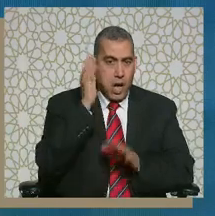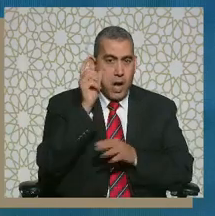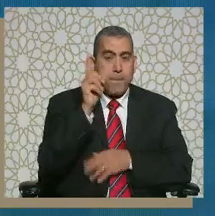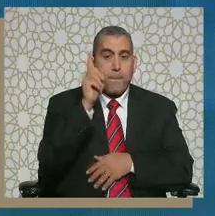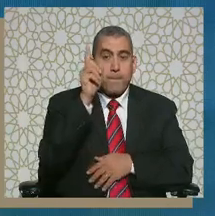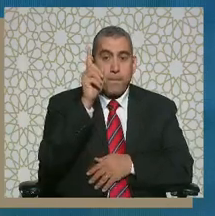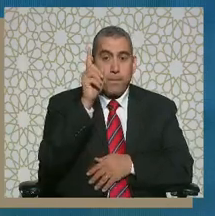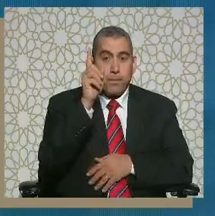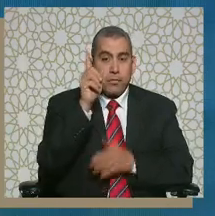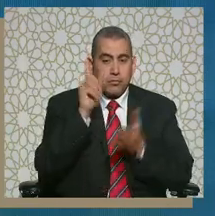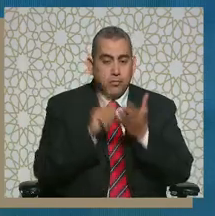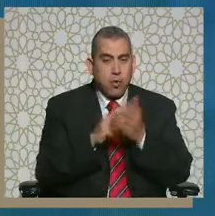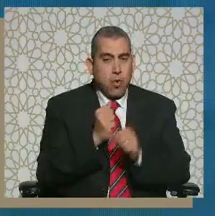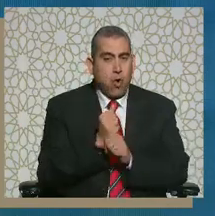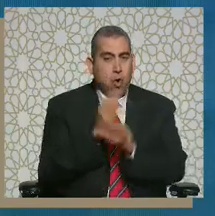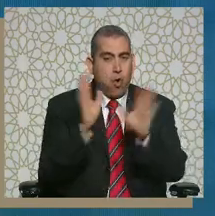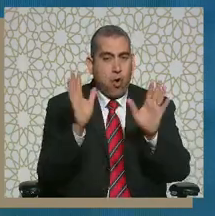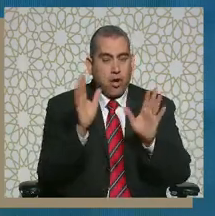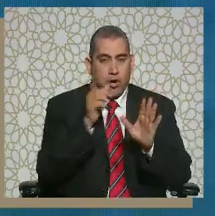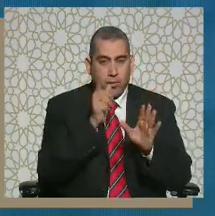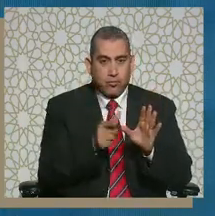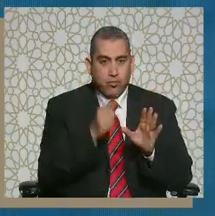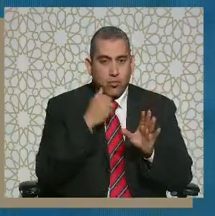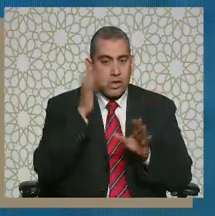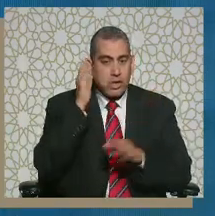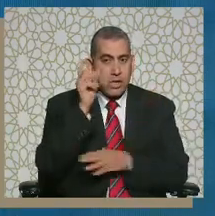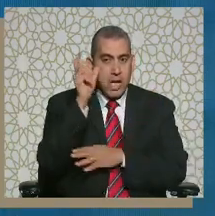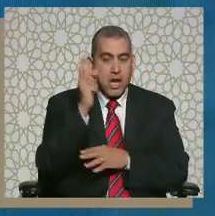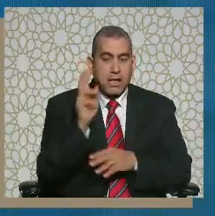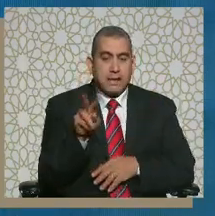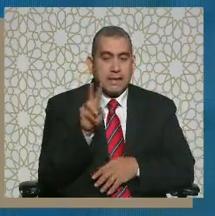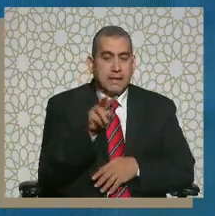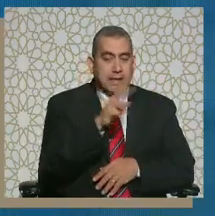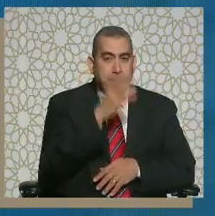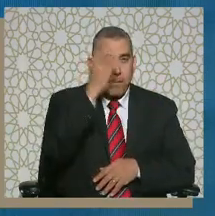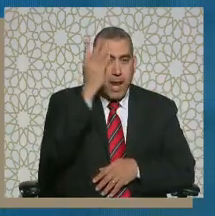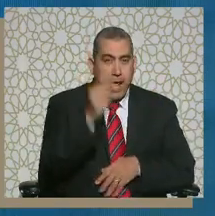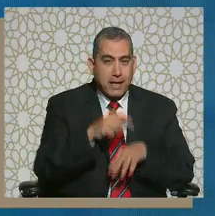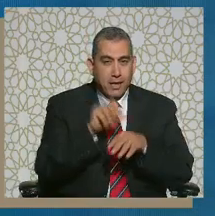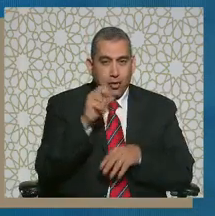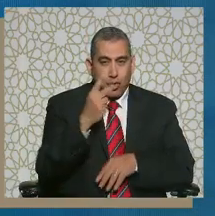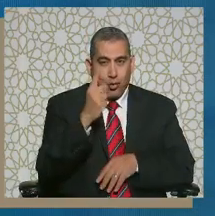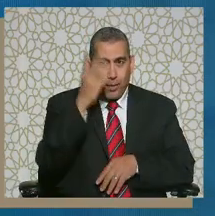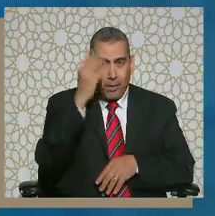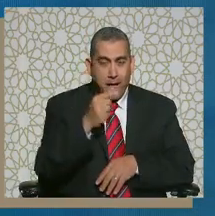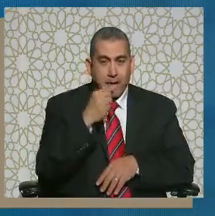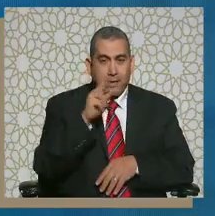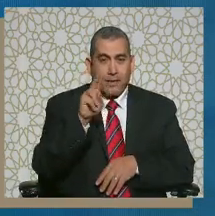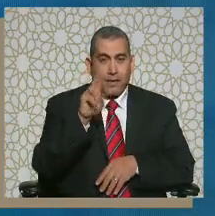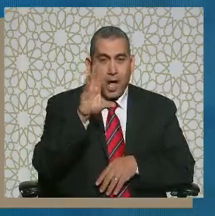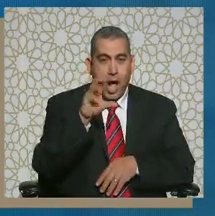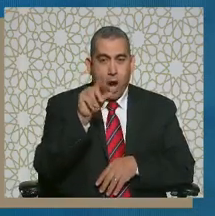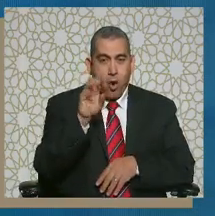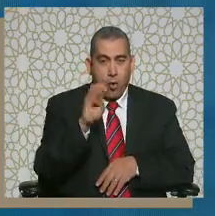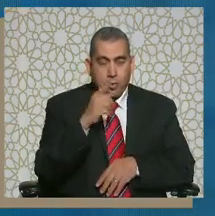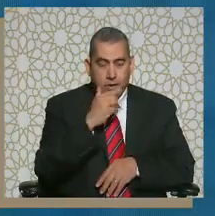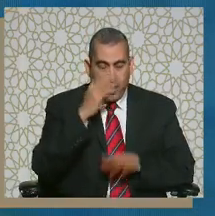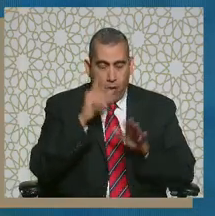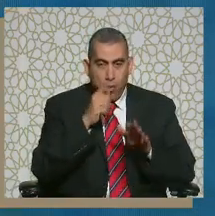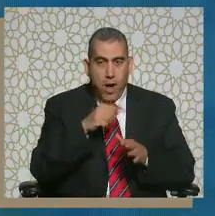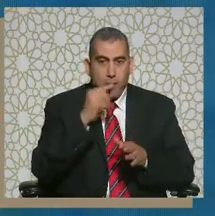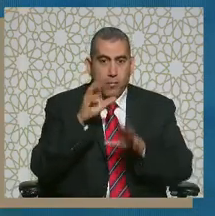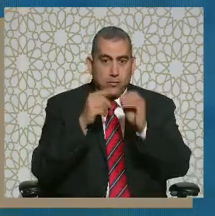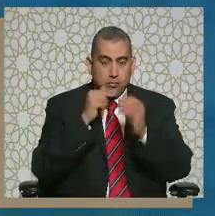الامر على اطلاقه فيجوز ان انت تروحي صلاه التهجد بالليل بس هي في نفس الوقت احنا عندنا شويه امور لابد ان احنا